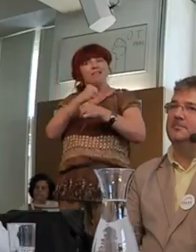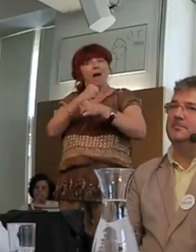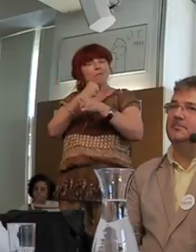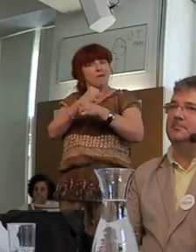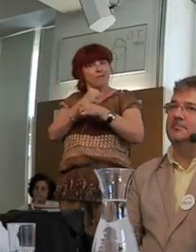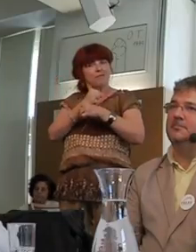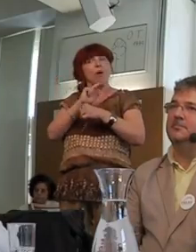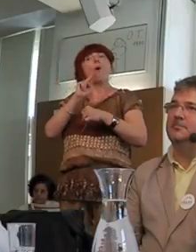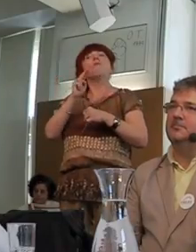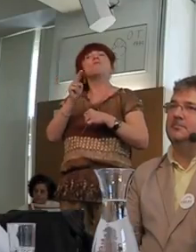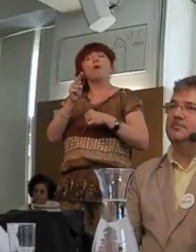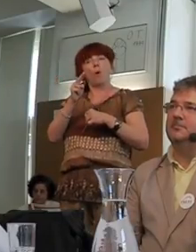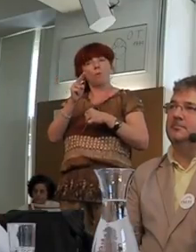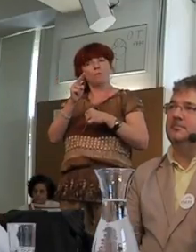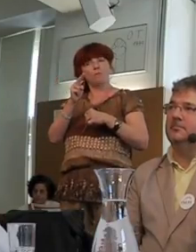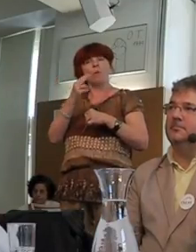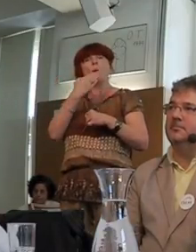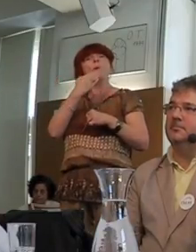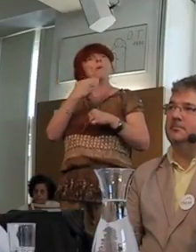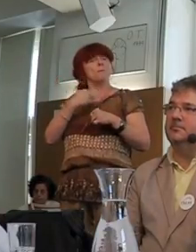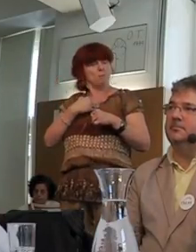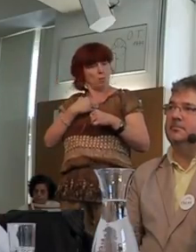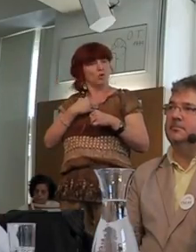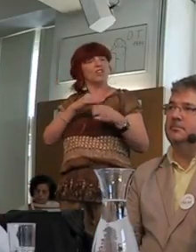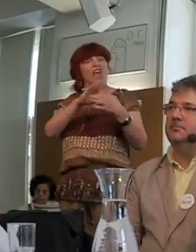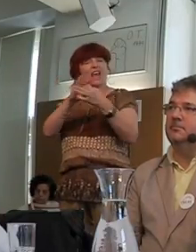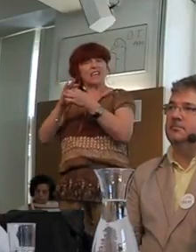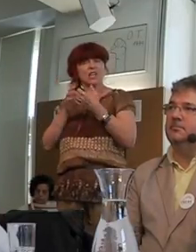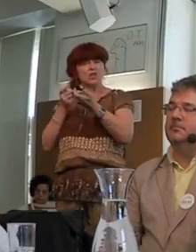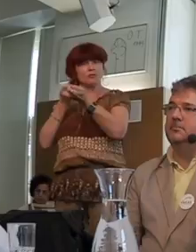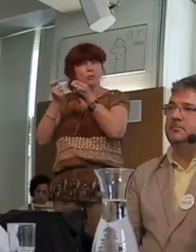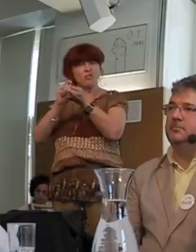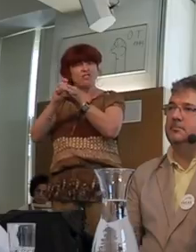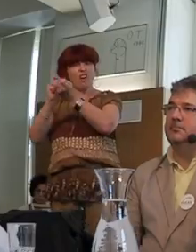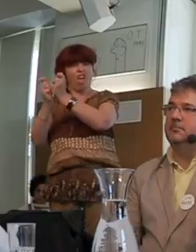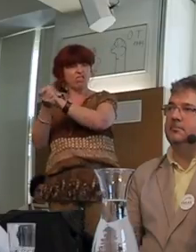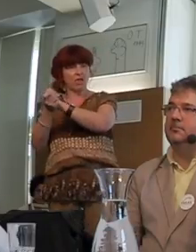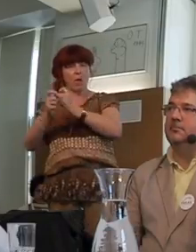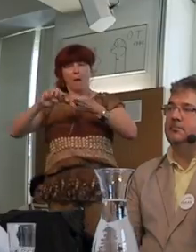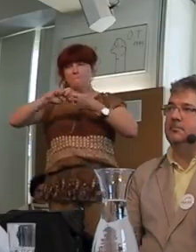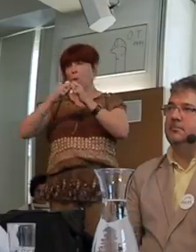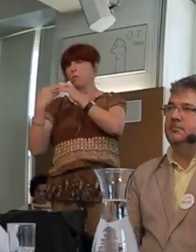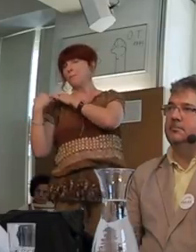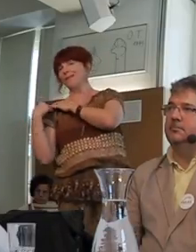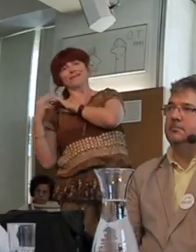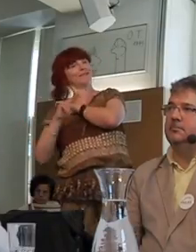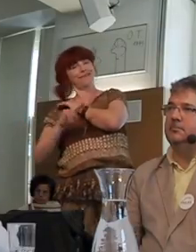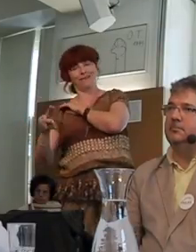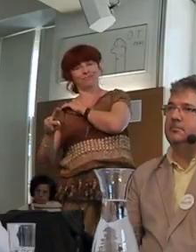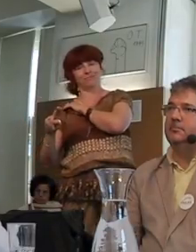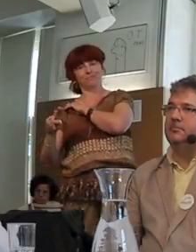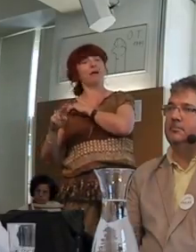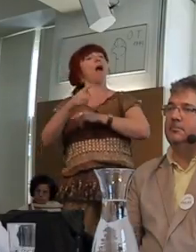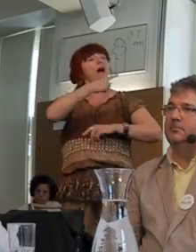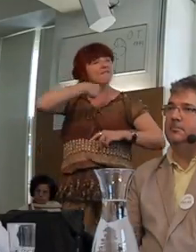gesellschaftspolitisch etwas im Hinterkopf haben, was wir umzusetzen haben, so auf Problem belastet, sondern grundsätzlich, weil wir